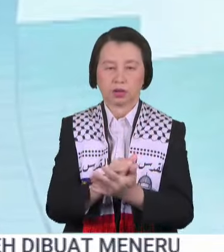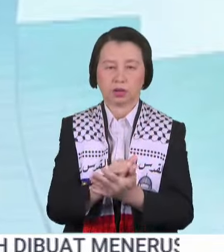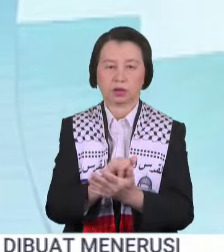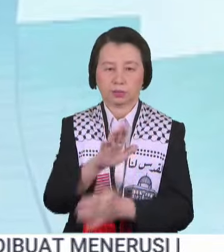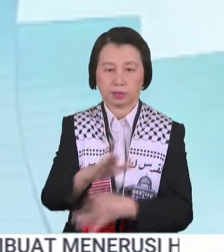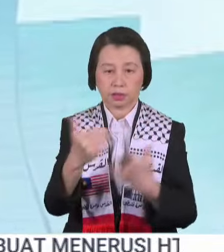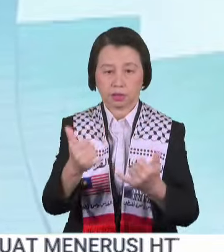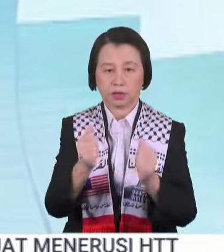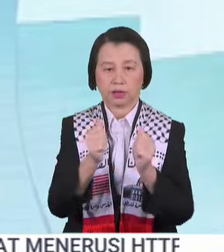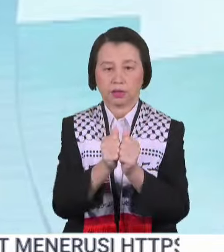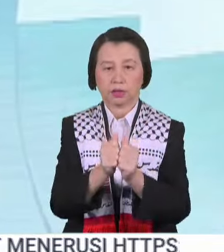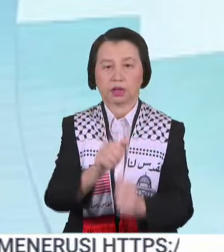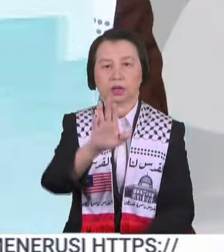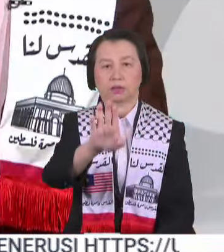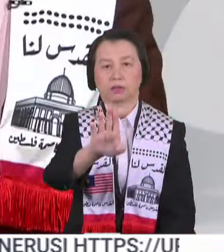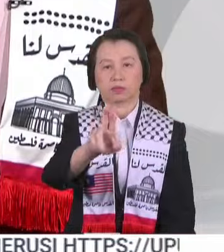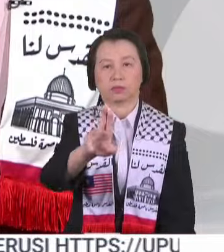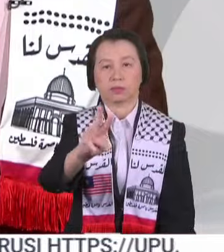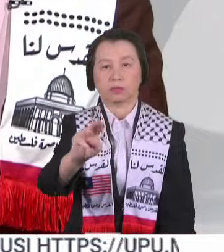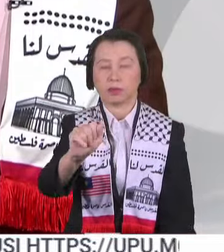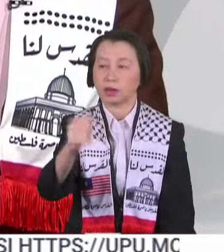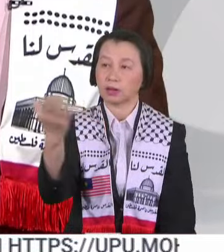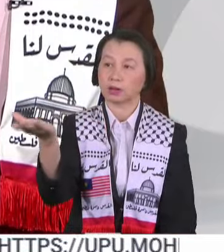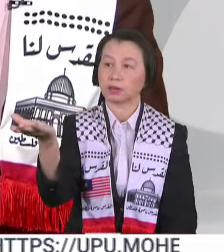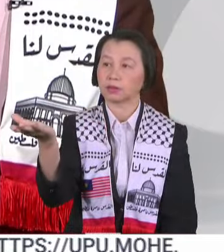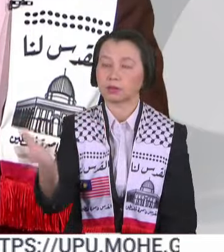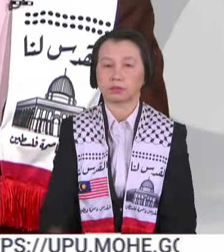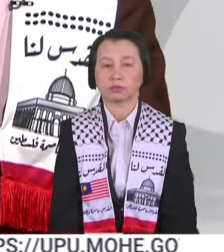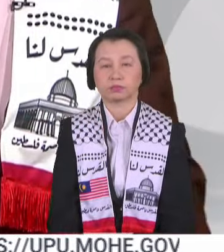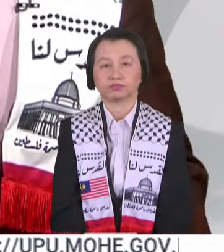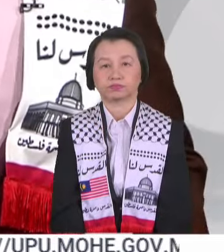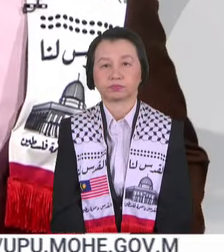petang ini. Langsung saja bersama Buma Wendy Kuching. Silakan, Buma.